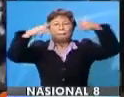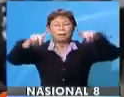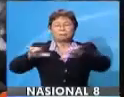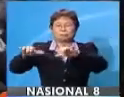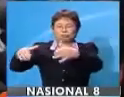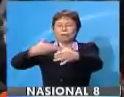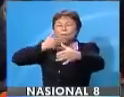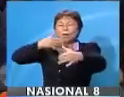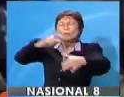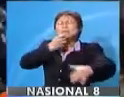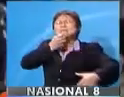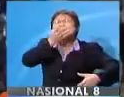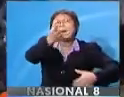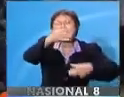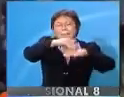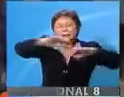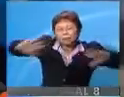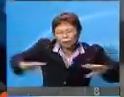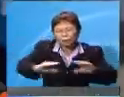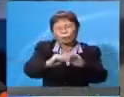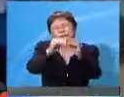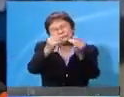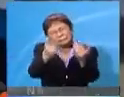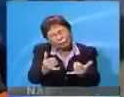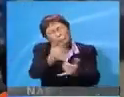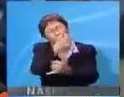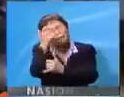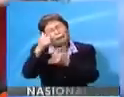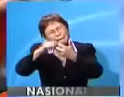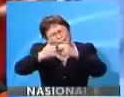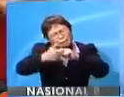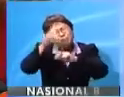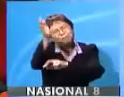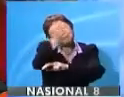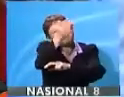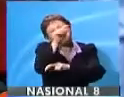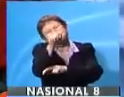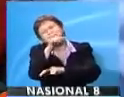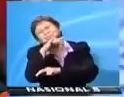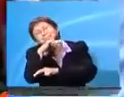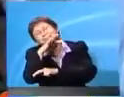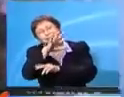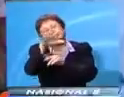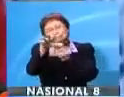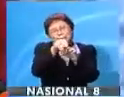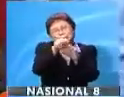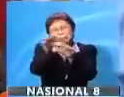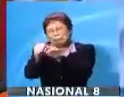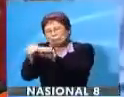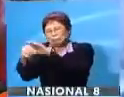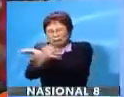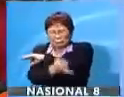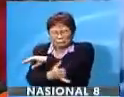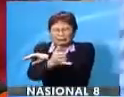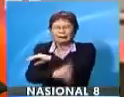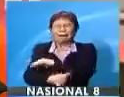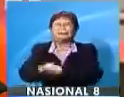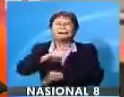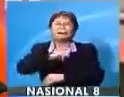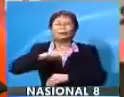golongan belia perlu bersuara pada konvensyen kali ini kerana masalah jerebu membabitkan banyak negara anggota di